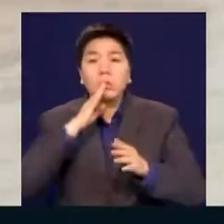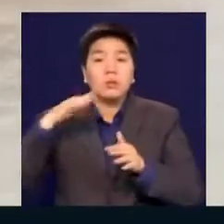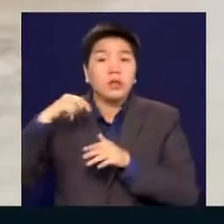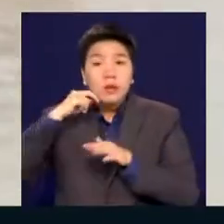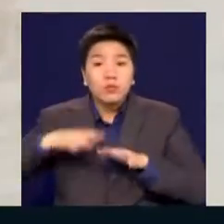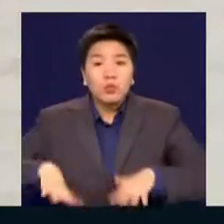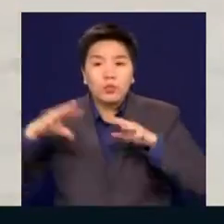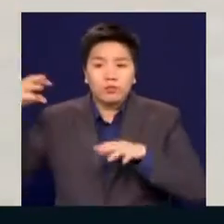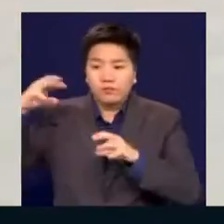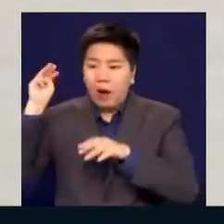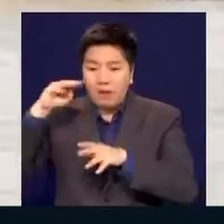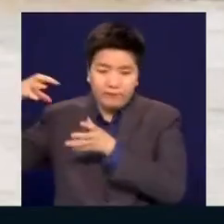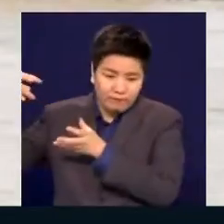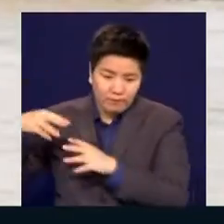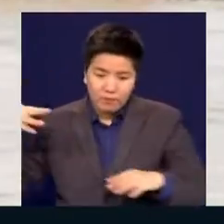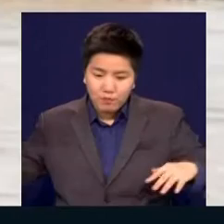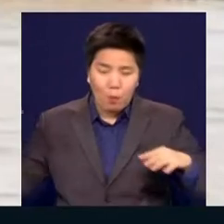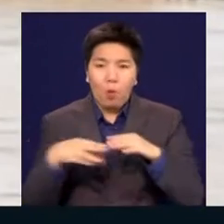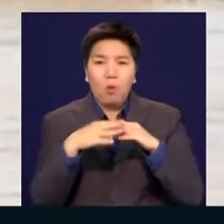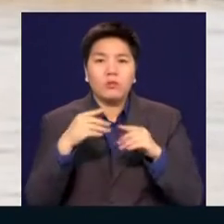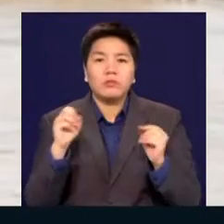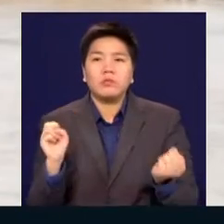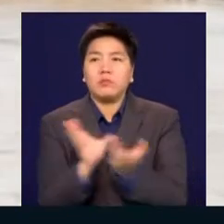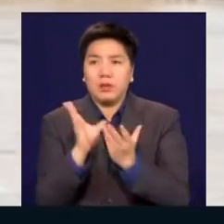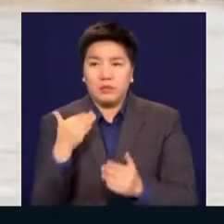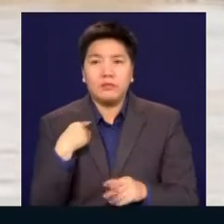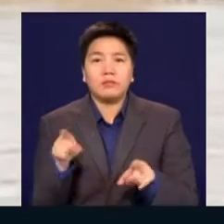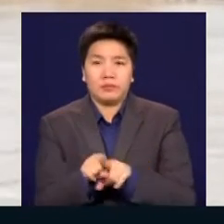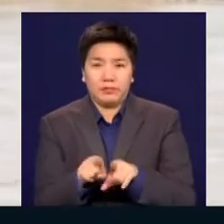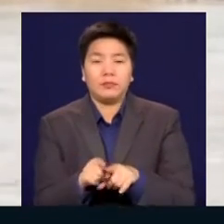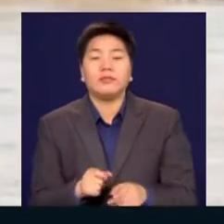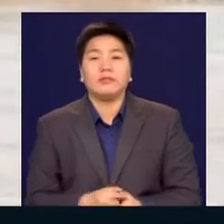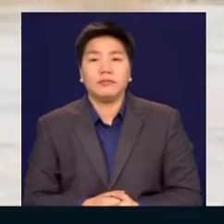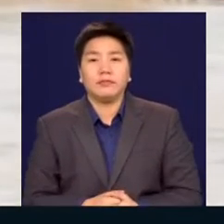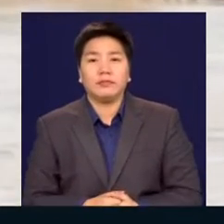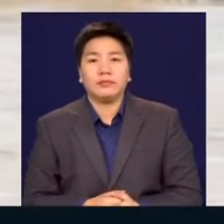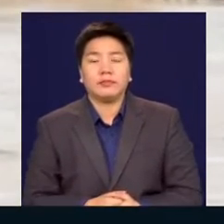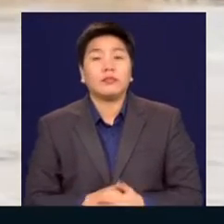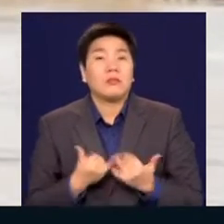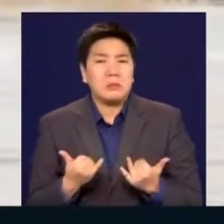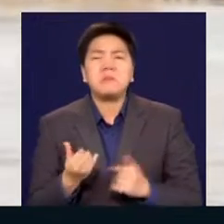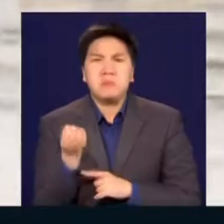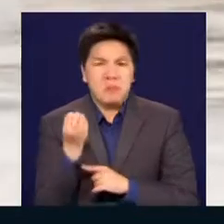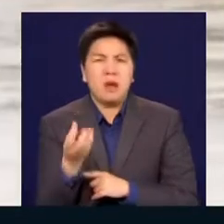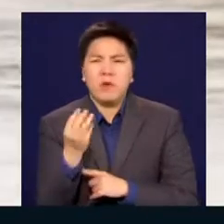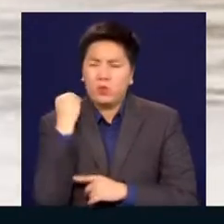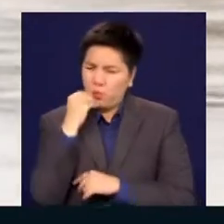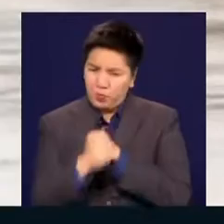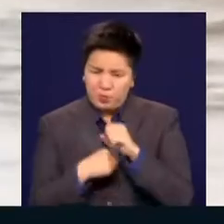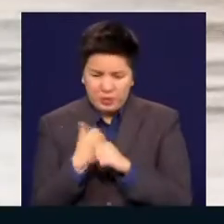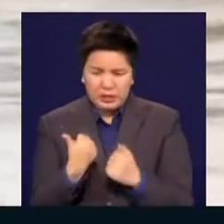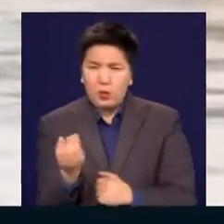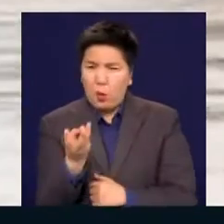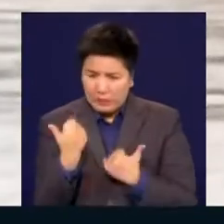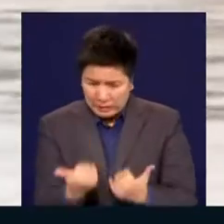เงี้ยมันก็ไหลลงเวลาน้ำป่าไหลมา ปีนี้น้ำเยอะไหม ปีนี้เยอะครับเยอะกว่าทุกปีครับเจ้าหน้า